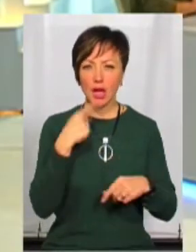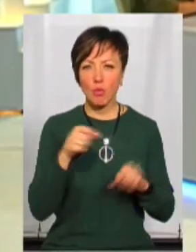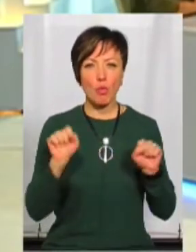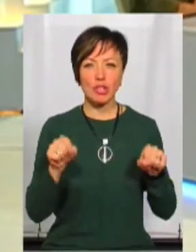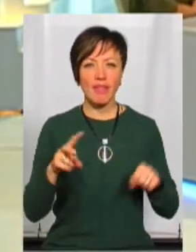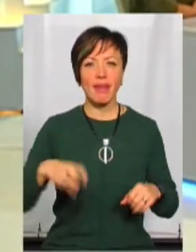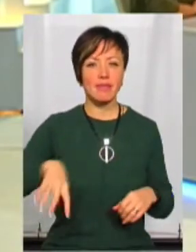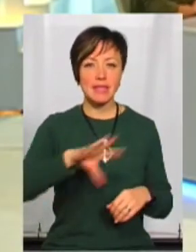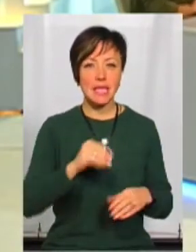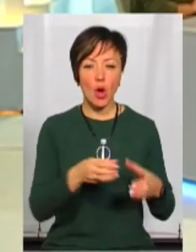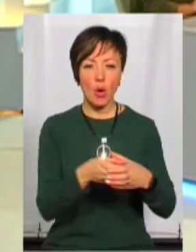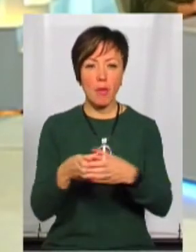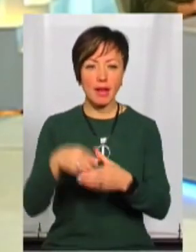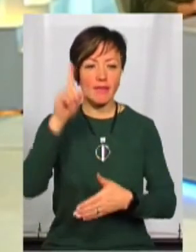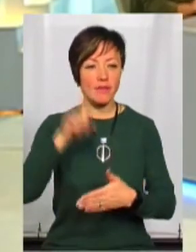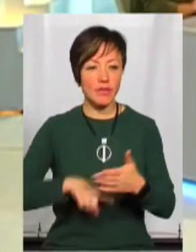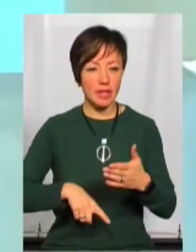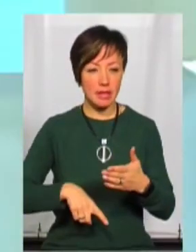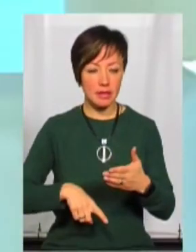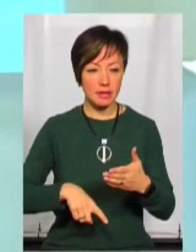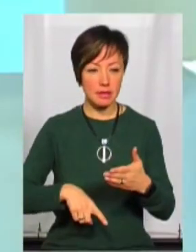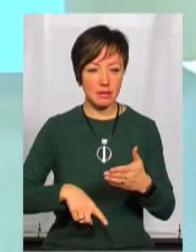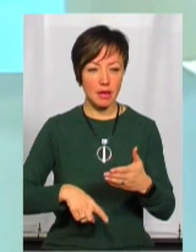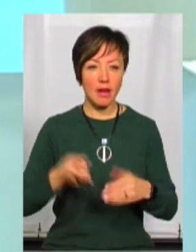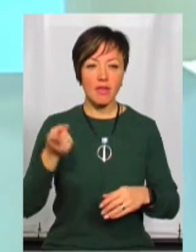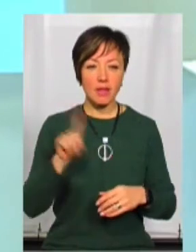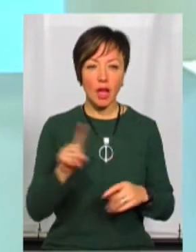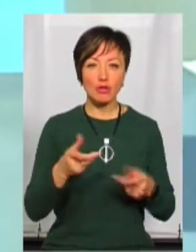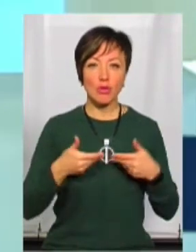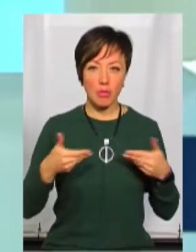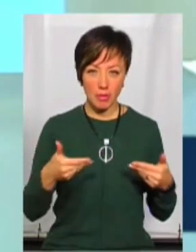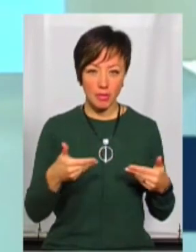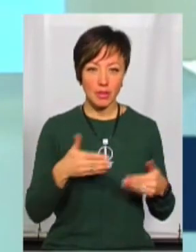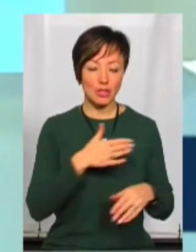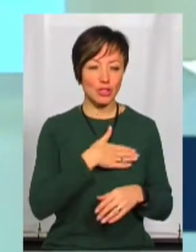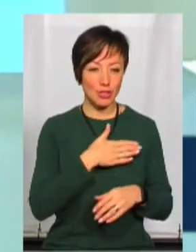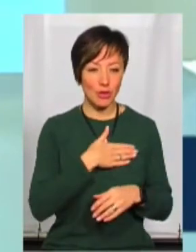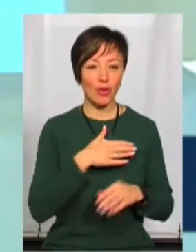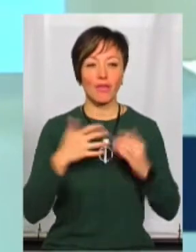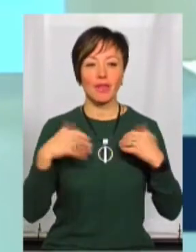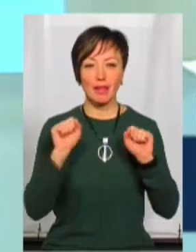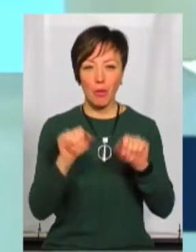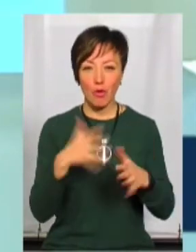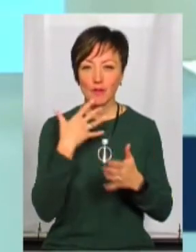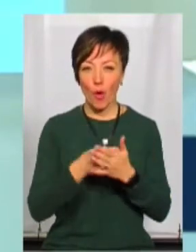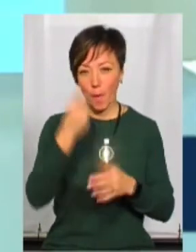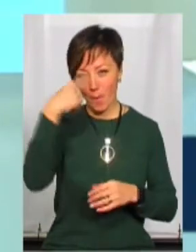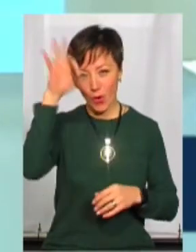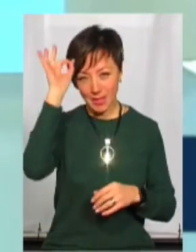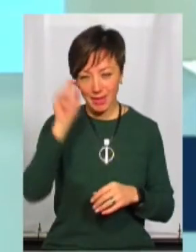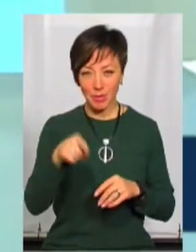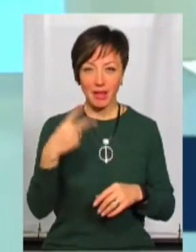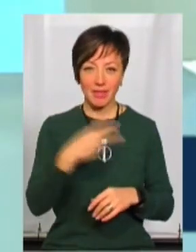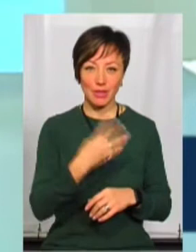кажучи, можливо, не всі громади вірять в те, що ми щиро віддамо їм свого поліцейського, і він там